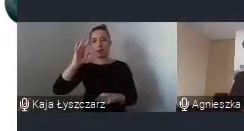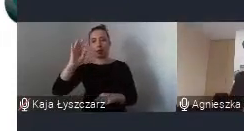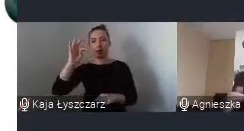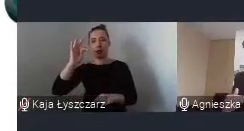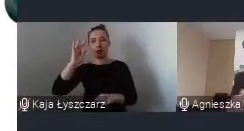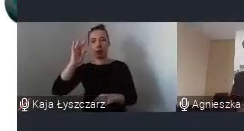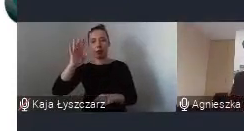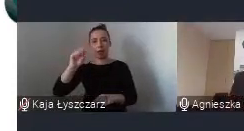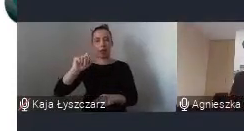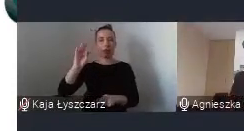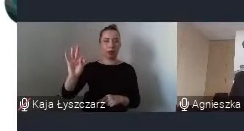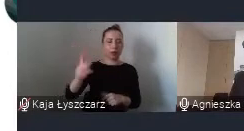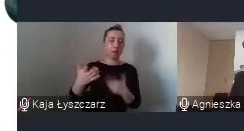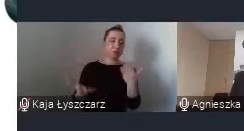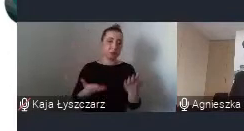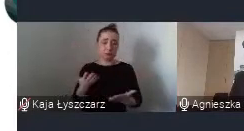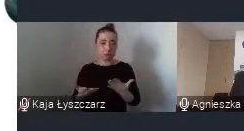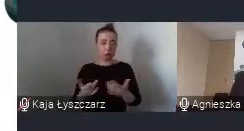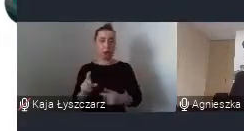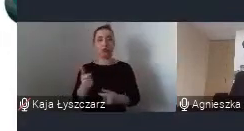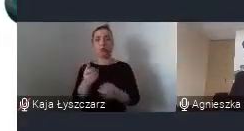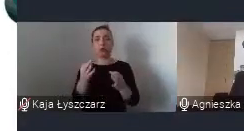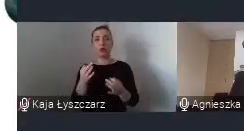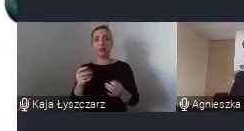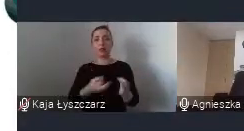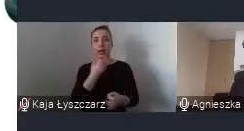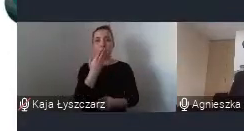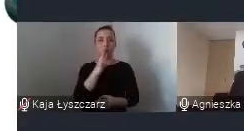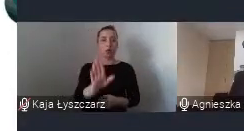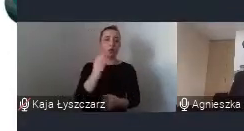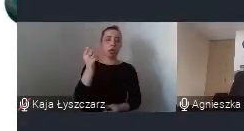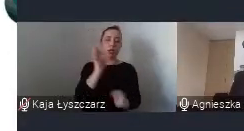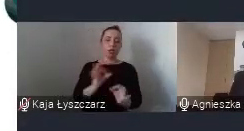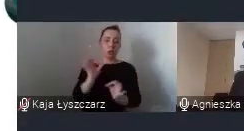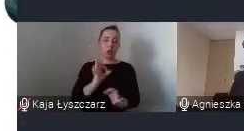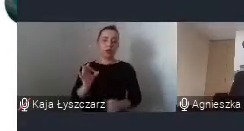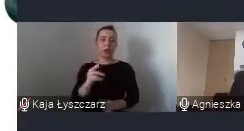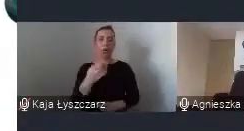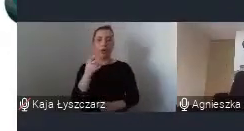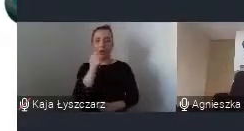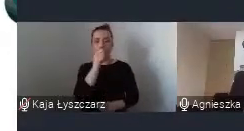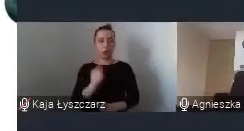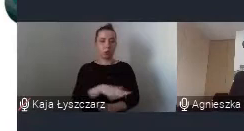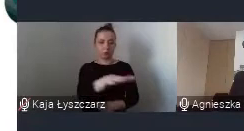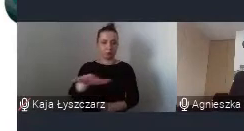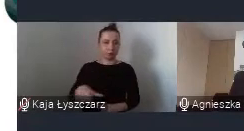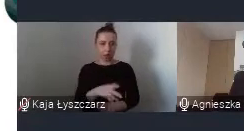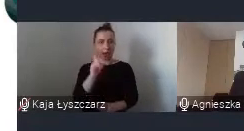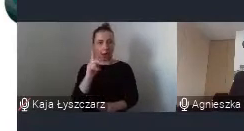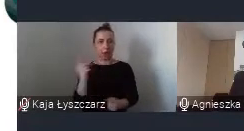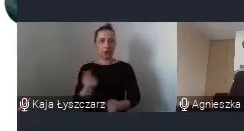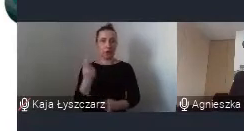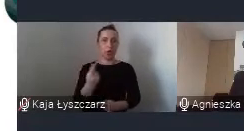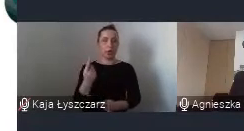odpowiadają, najlepiej pokrywają sytuację, aktualną sytuację w Unii Europejskiej. Natomiast w naszym przypadku Polski, no to rzeczywiście będą